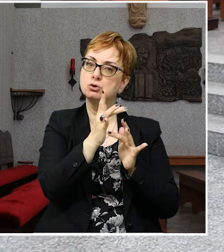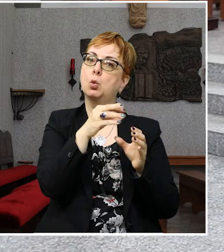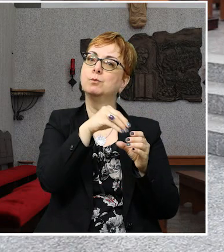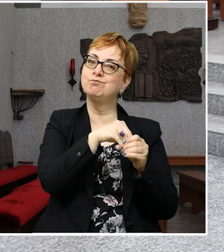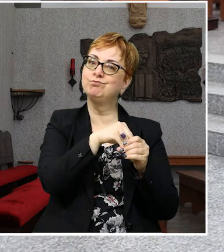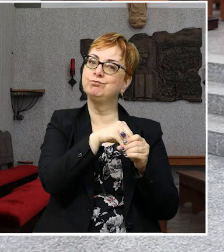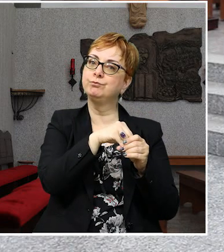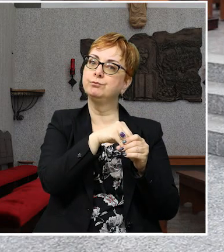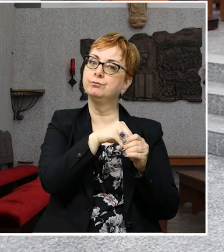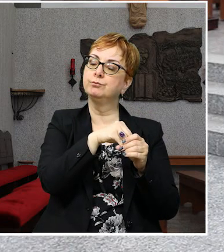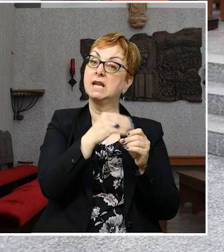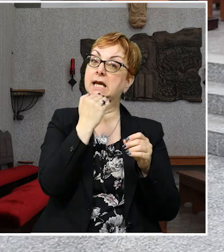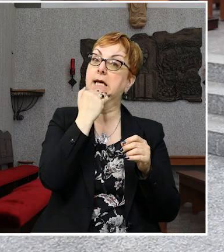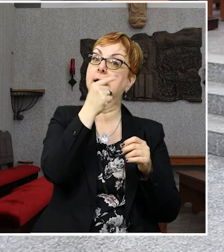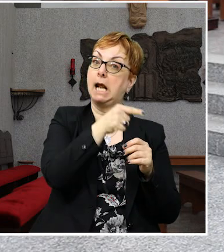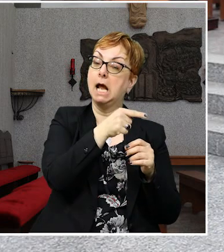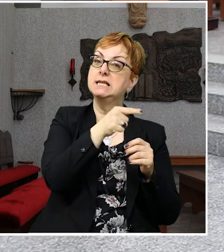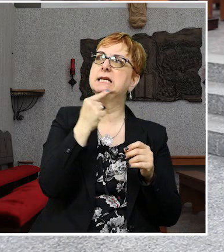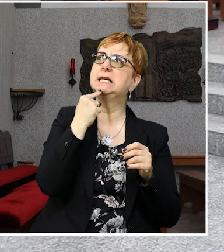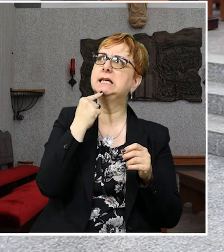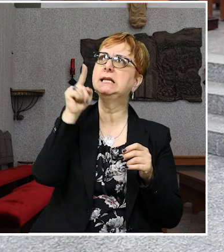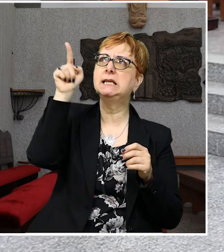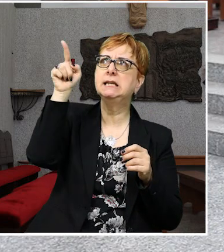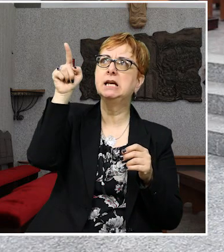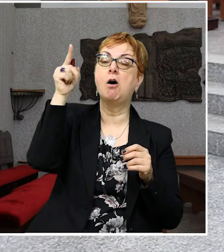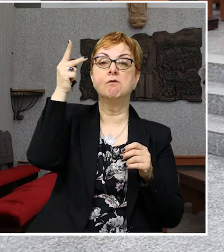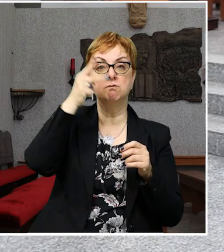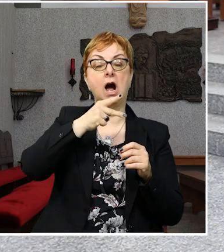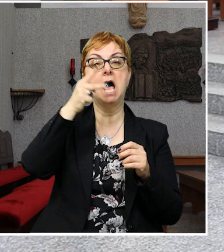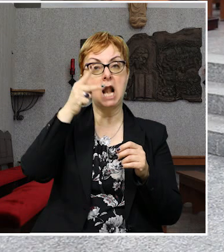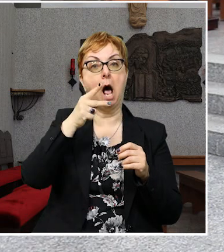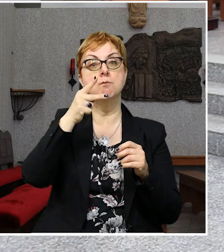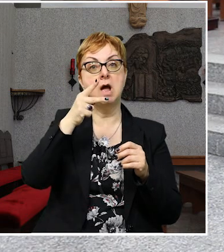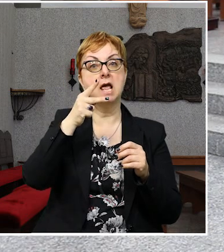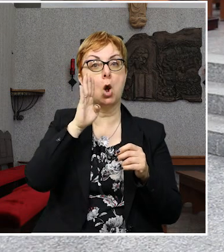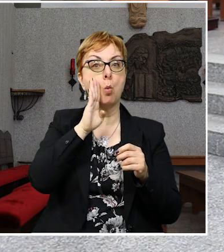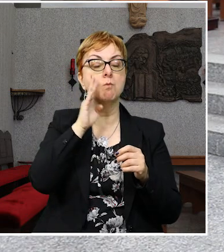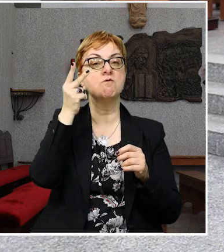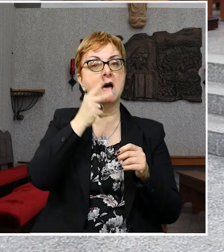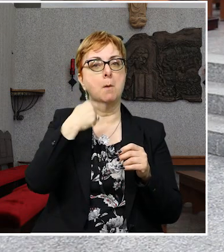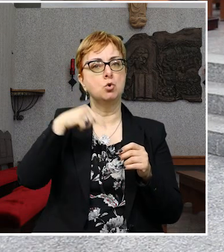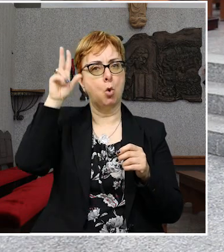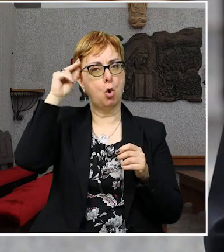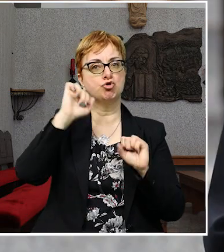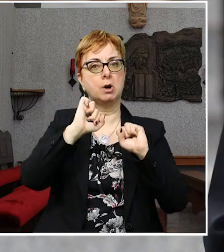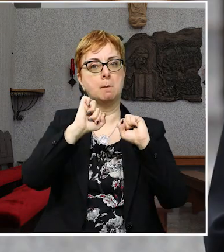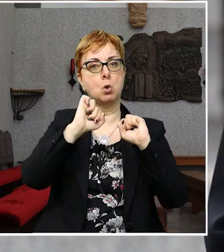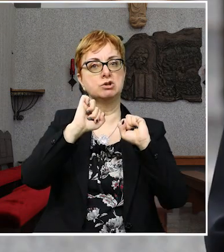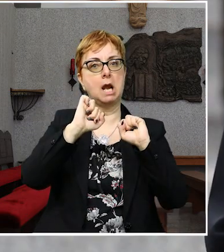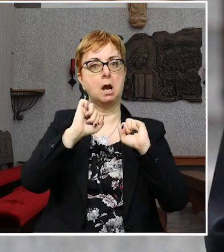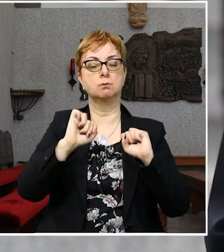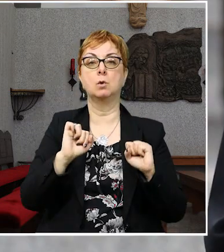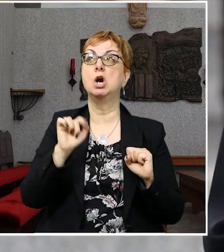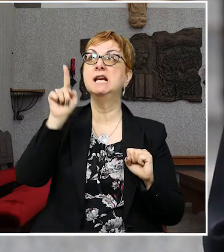conoscere chi è veramente Dio e chi è veramente l'uomo.